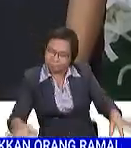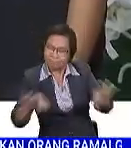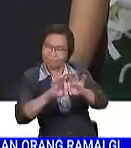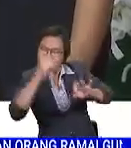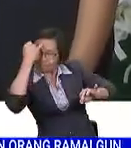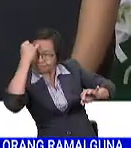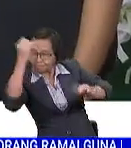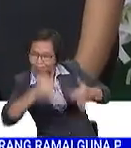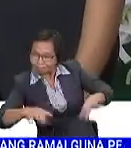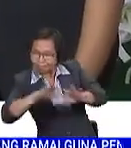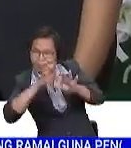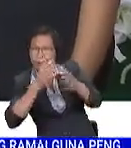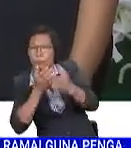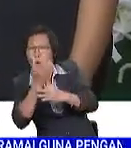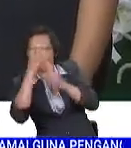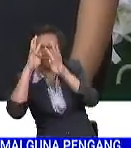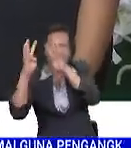idea menerusi kreativiti.